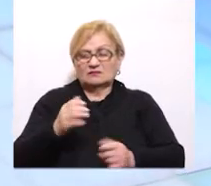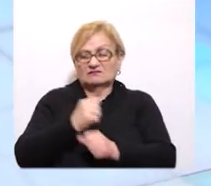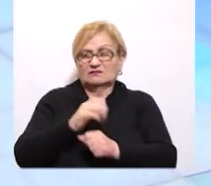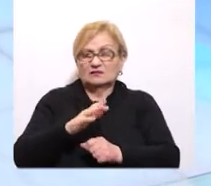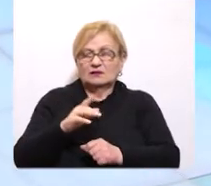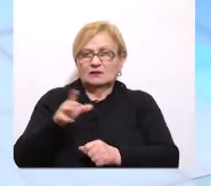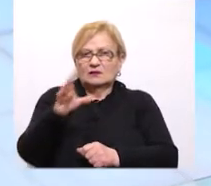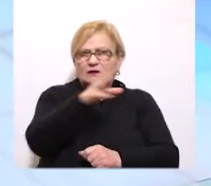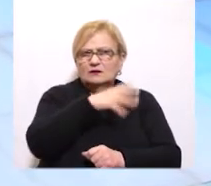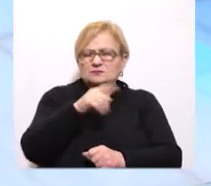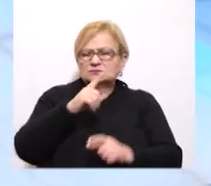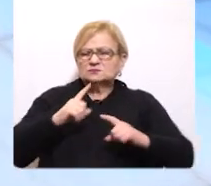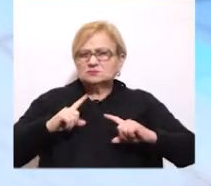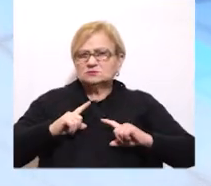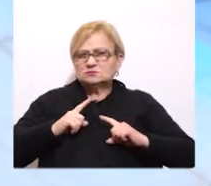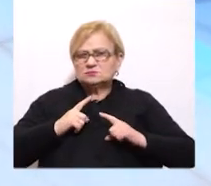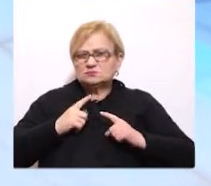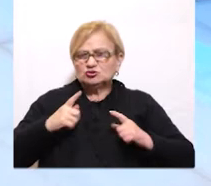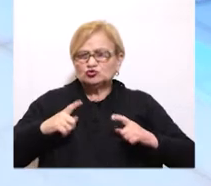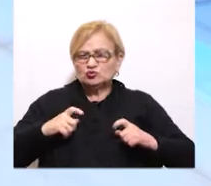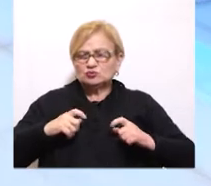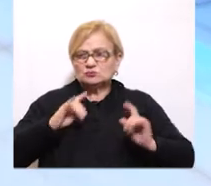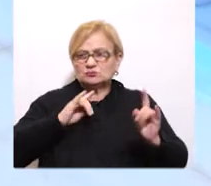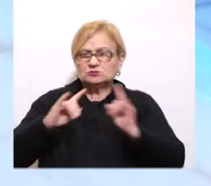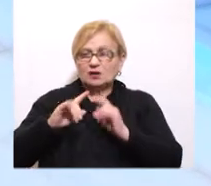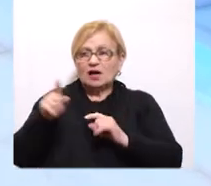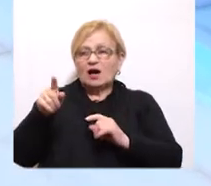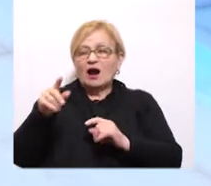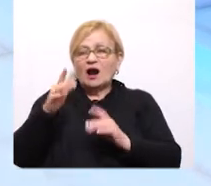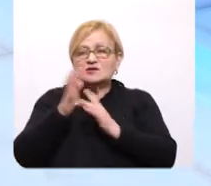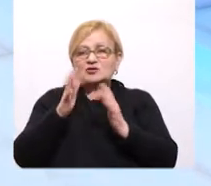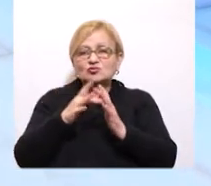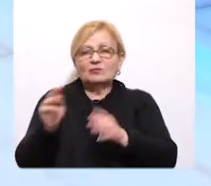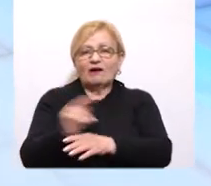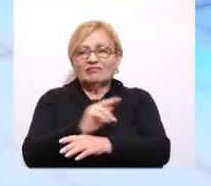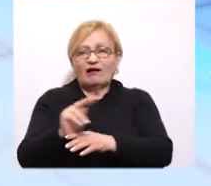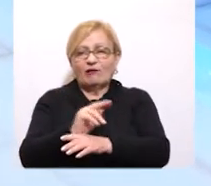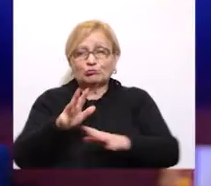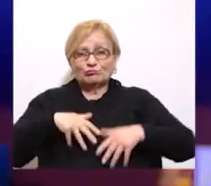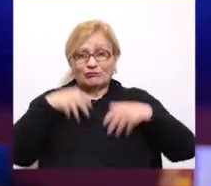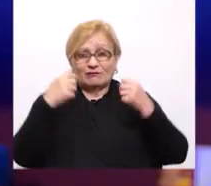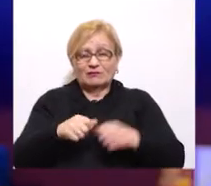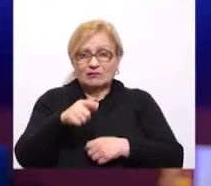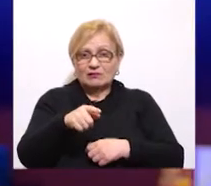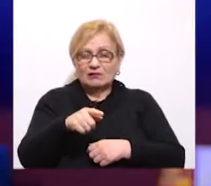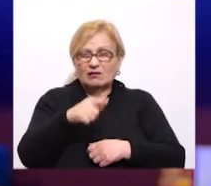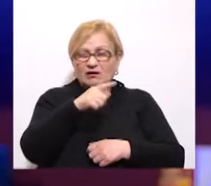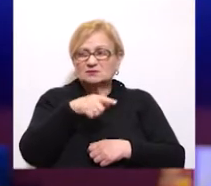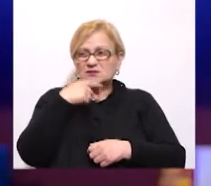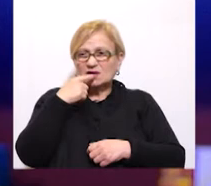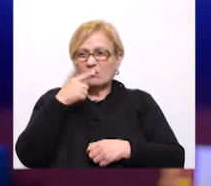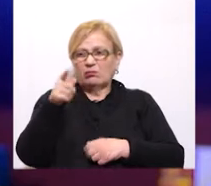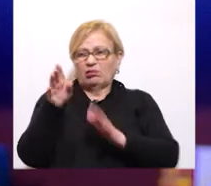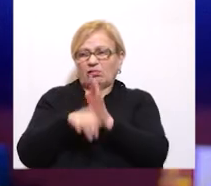ფარისევლები შურით გაგულისდებიან. ამ სასწაულს მათ თვალწინ რომ აღასრულა, ქრისტემ არაფრად